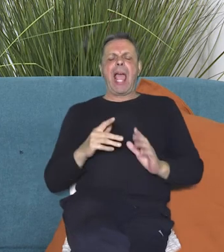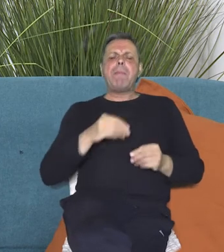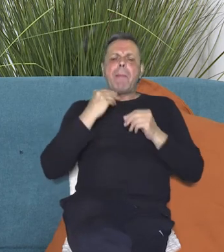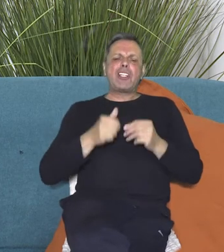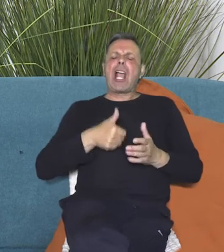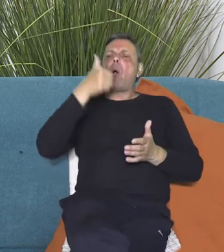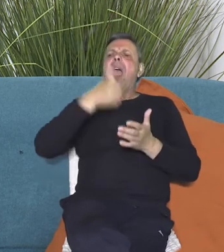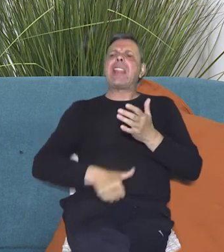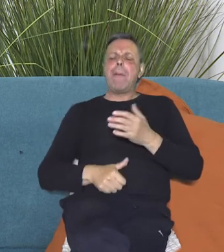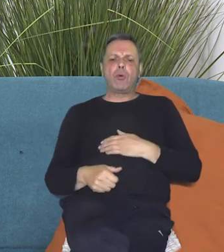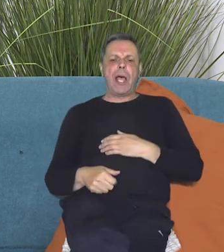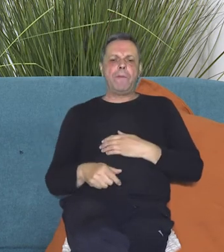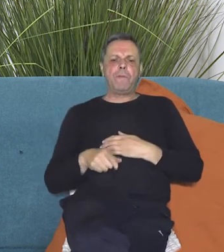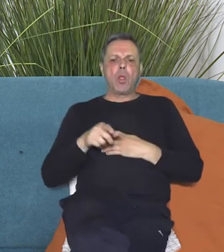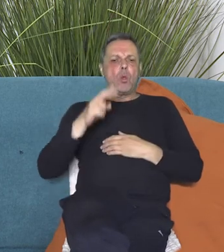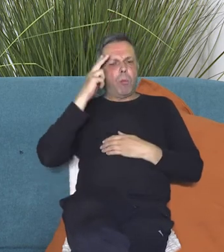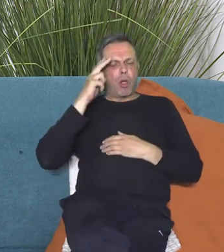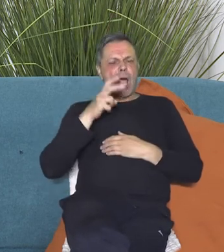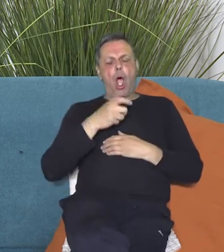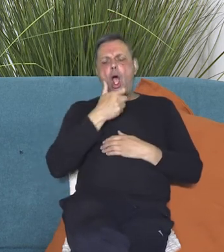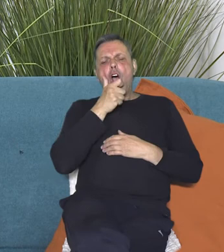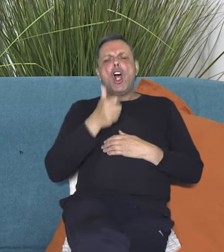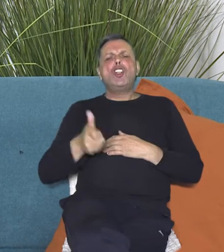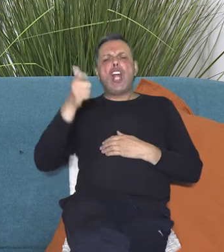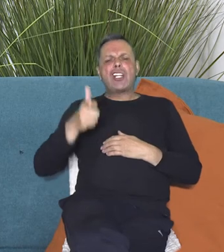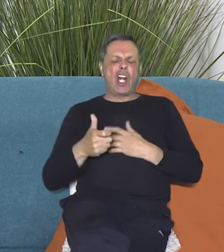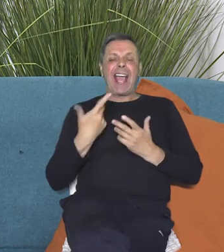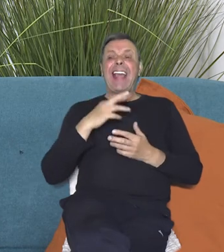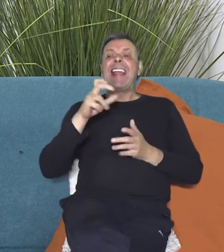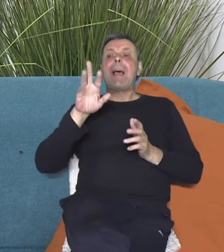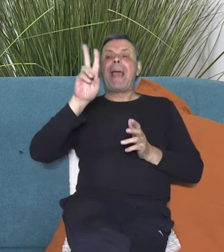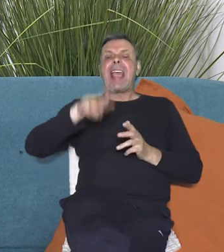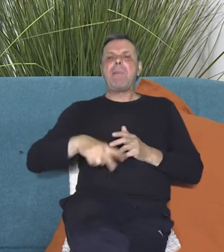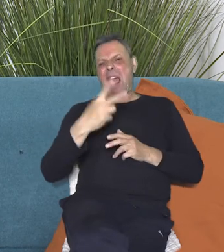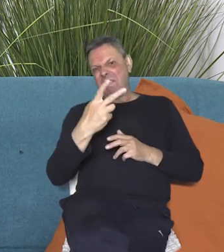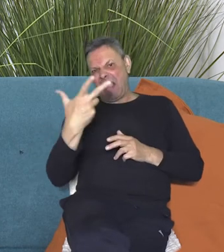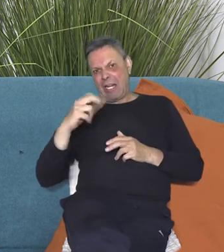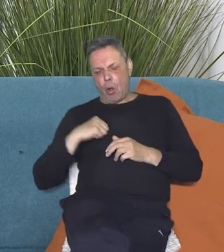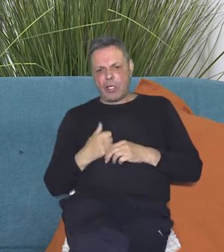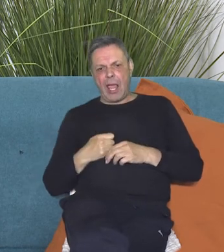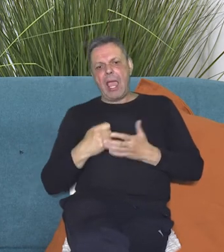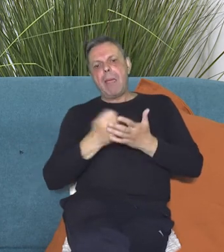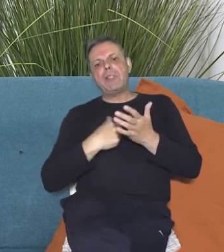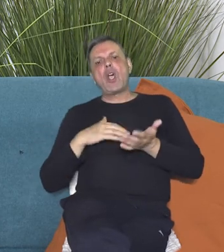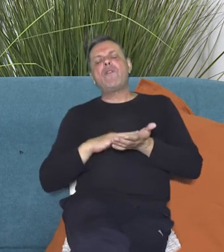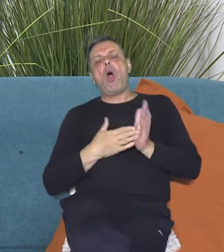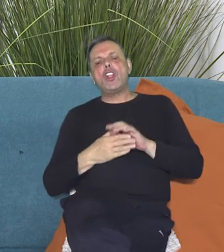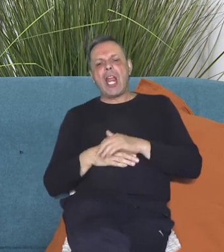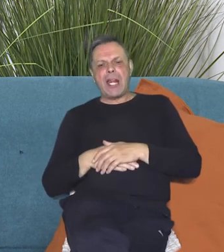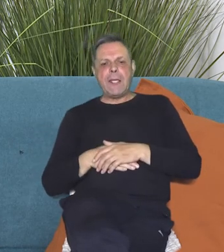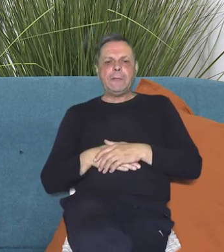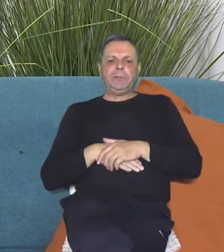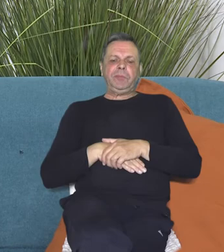neka priča o tome kako je jedan puta nju upoznao Churchill kad je mala Elizabeta imala recimo 2-3 godine i onda je pisao svojoj